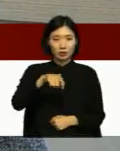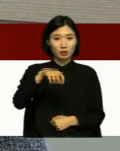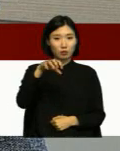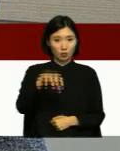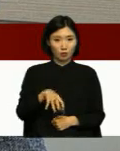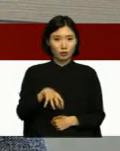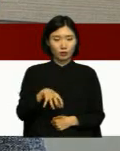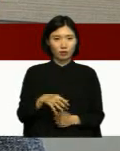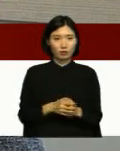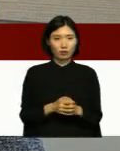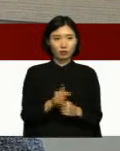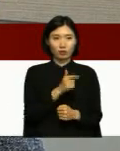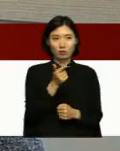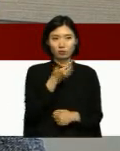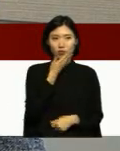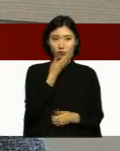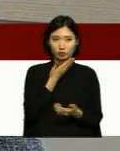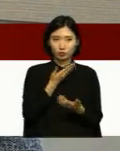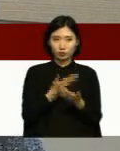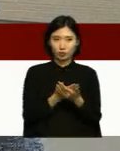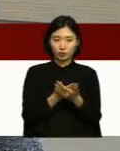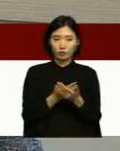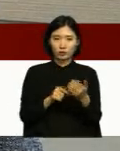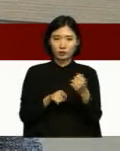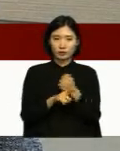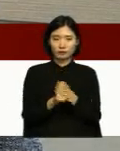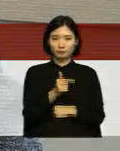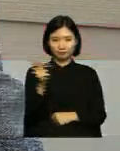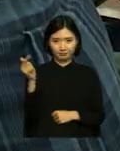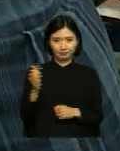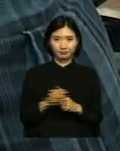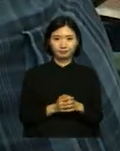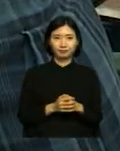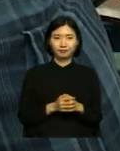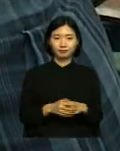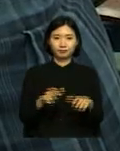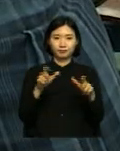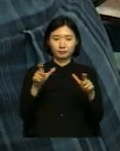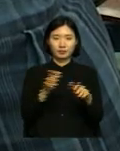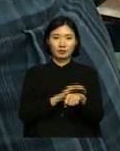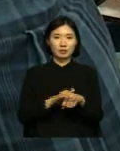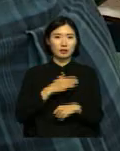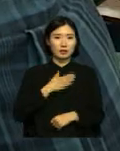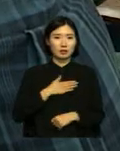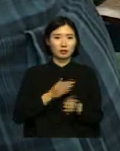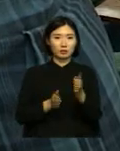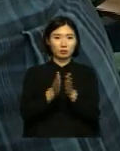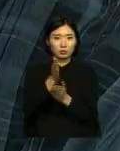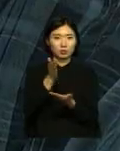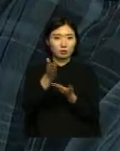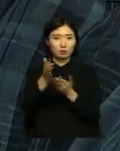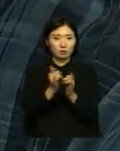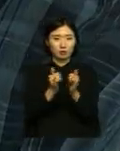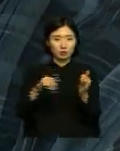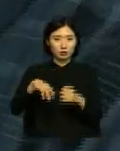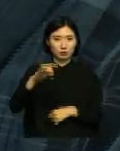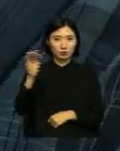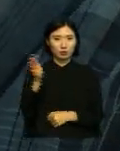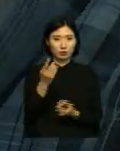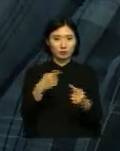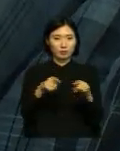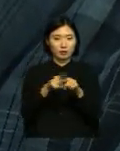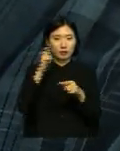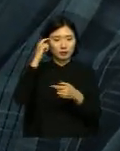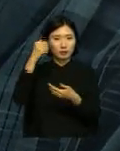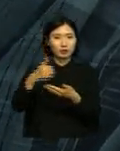공간은 아주 중요한 거고 뜻있는 자리라고 보고 있습니다. 지역을 잘 아는 도시 전문가와 초기부터 함께